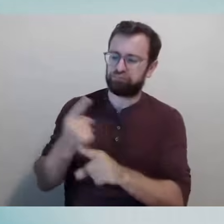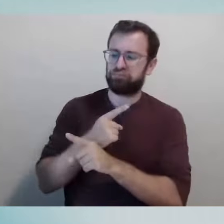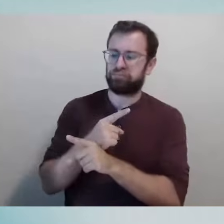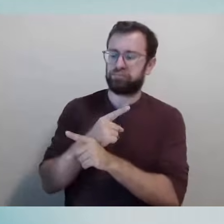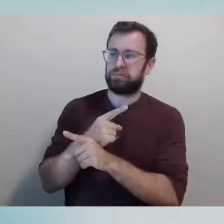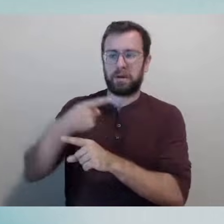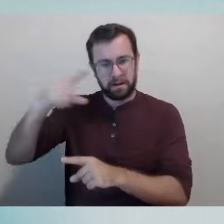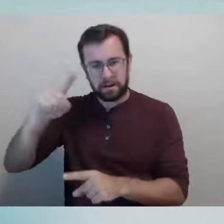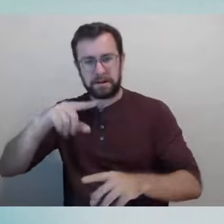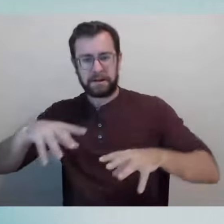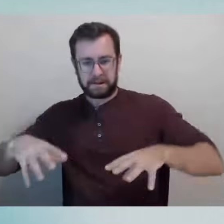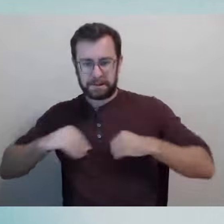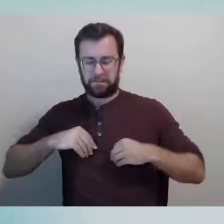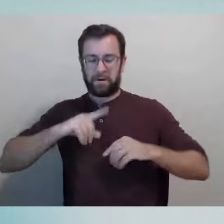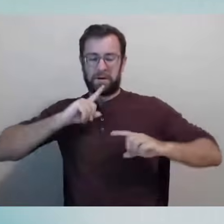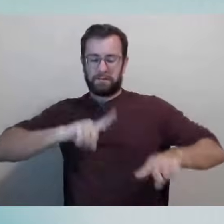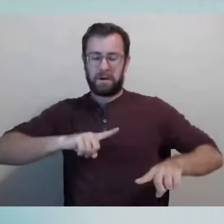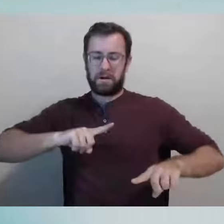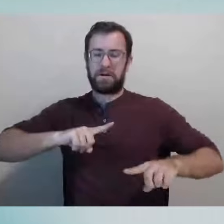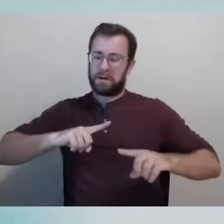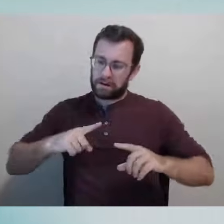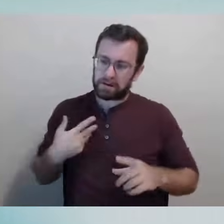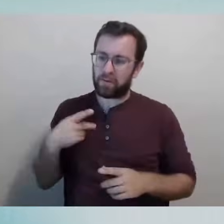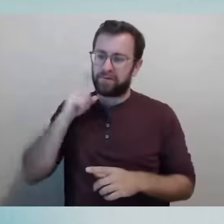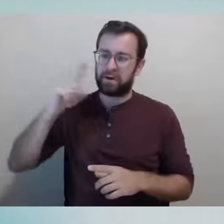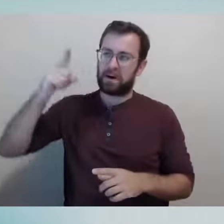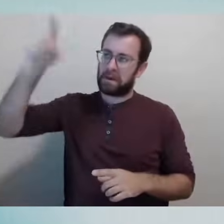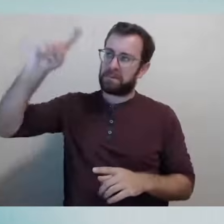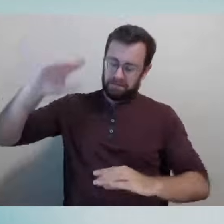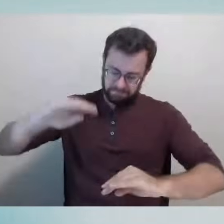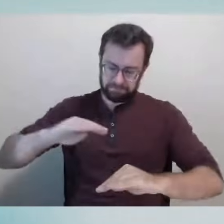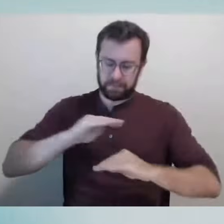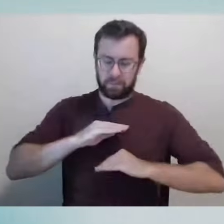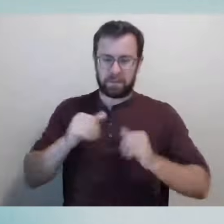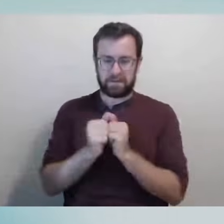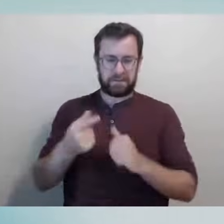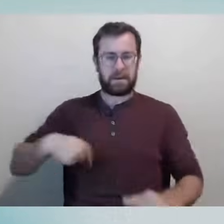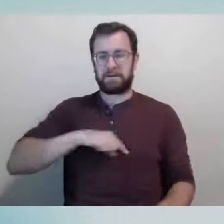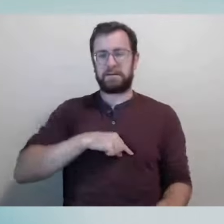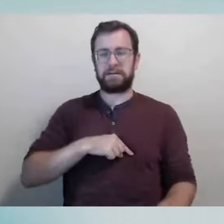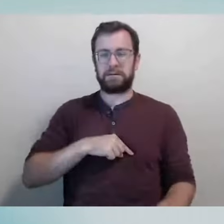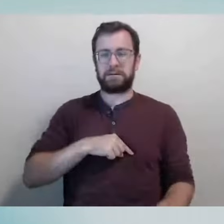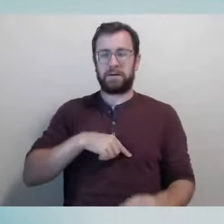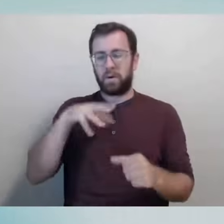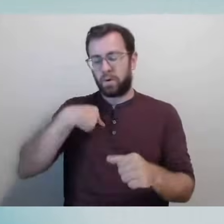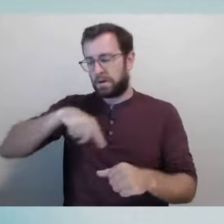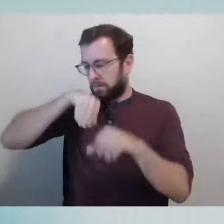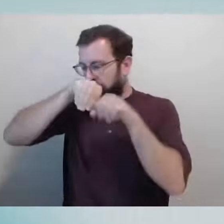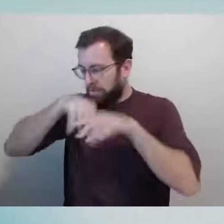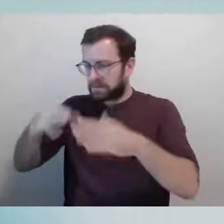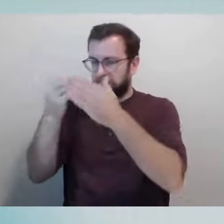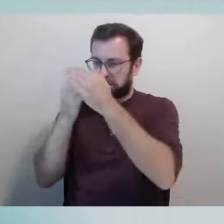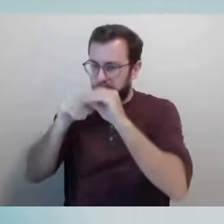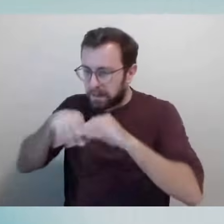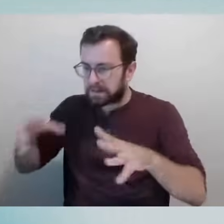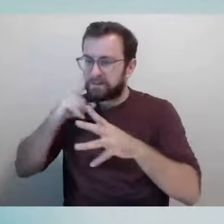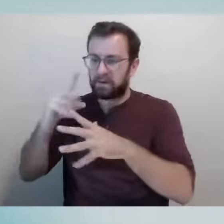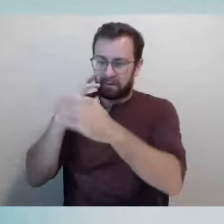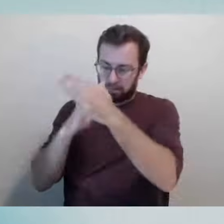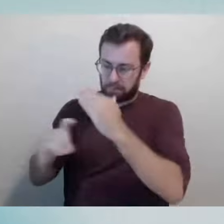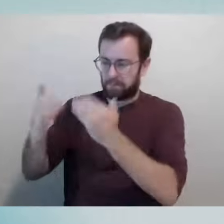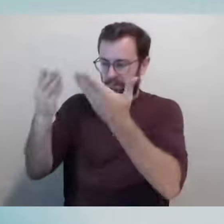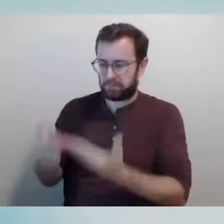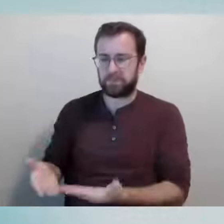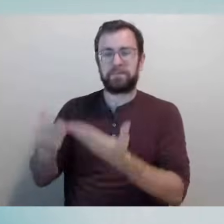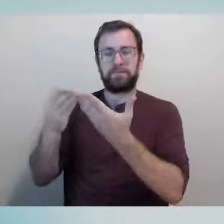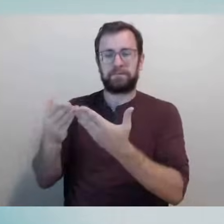to our du'as in a manner that is pleasing to Him. Allahumma ameen. We send peace and blessings to our Rasul, salawatu